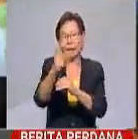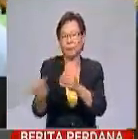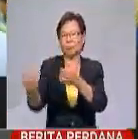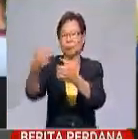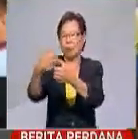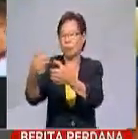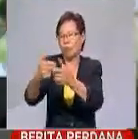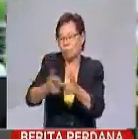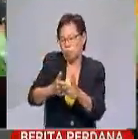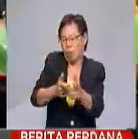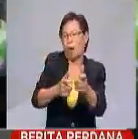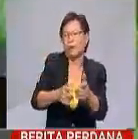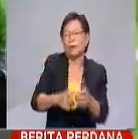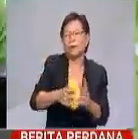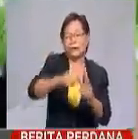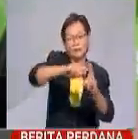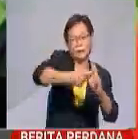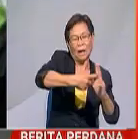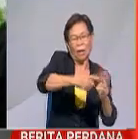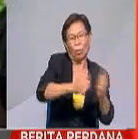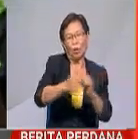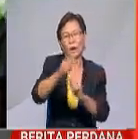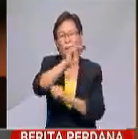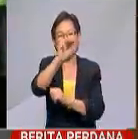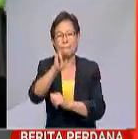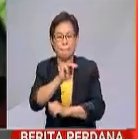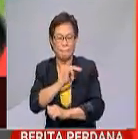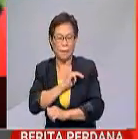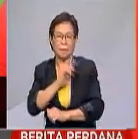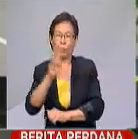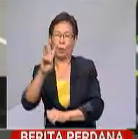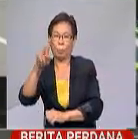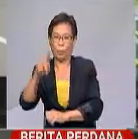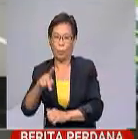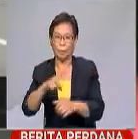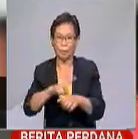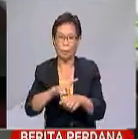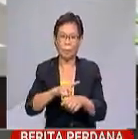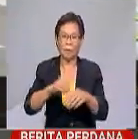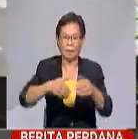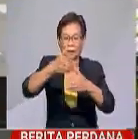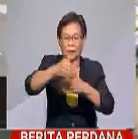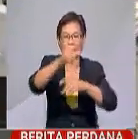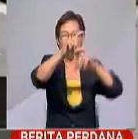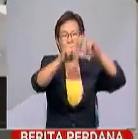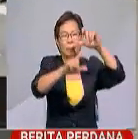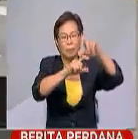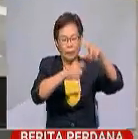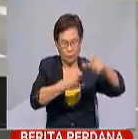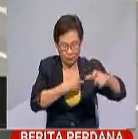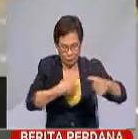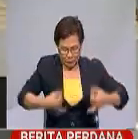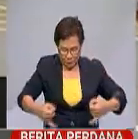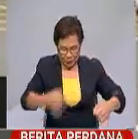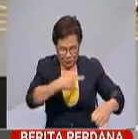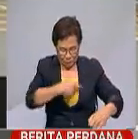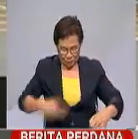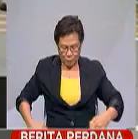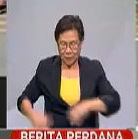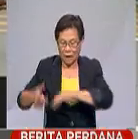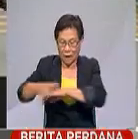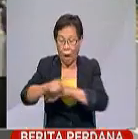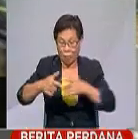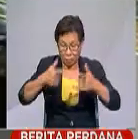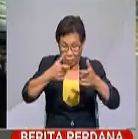larian yang dilepaskan Menteri Wilayah Persekutuan Khalid Abdul Samad di perkarangan dataran Dewan Bandaraya Kuala Lumpur, Jalan Raja Laut pagi tadi. Larian